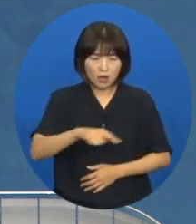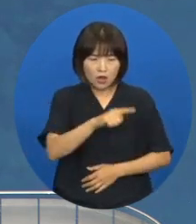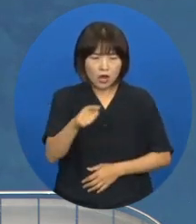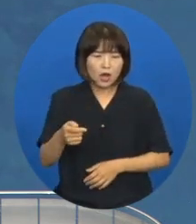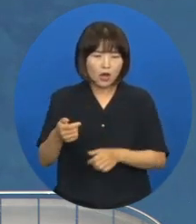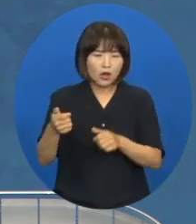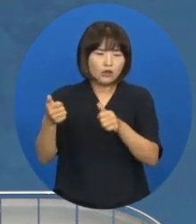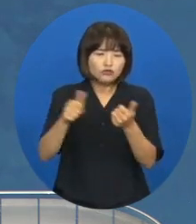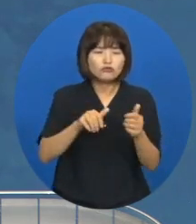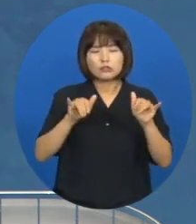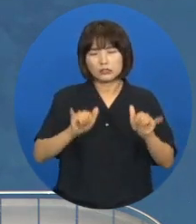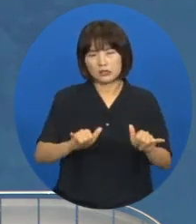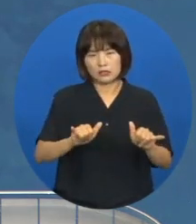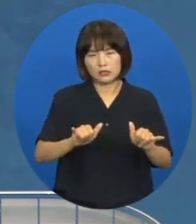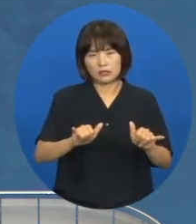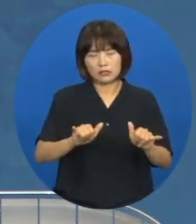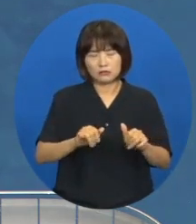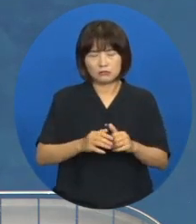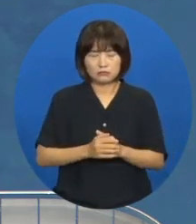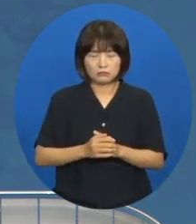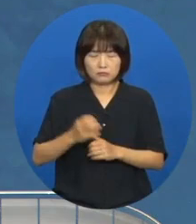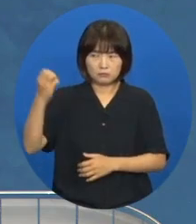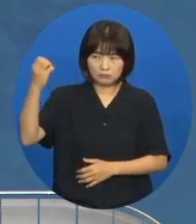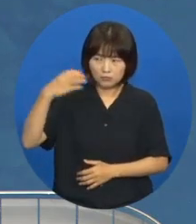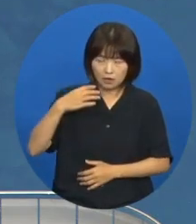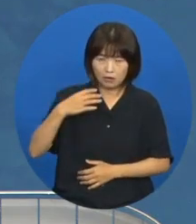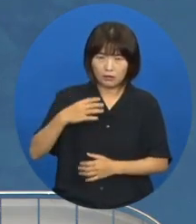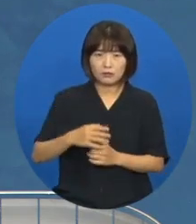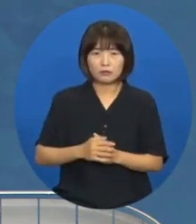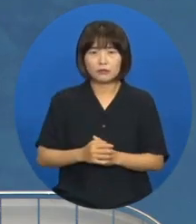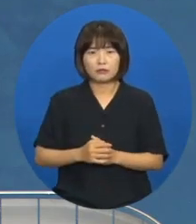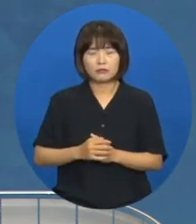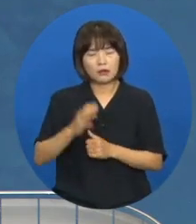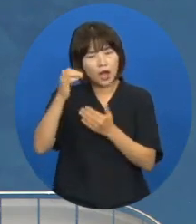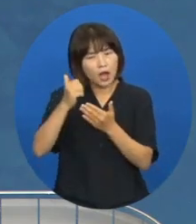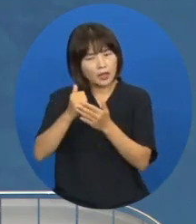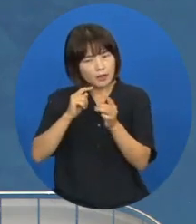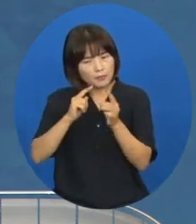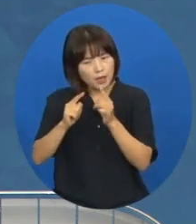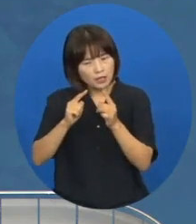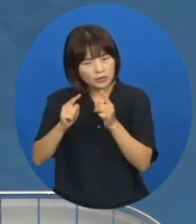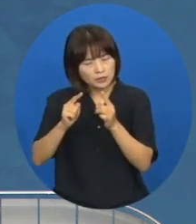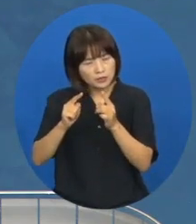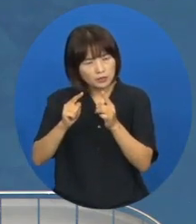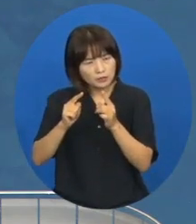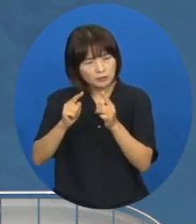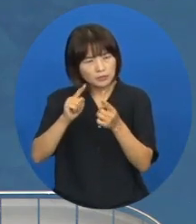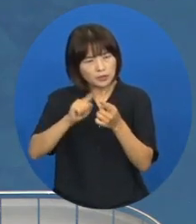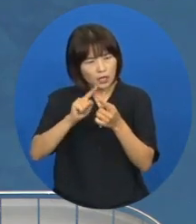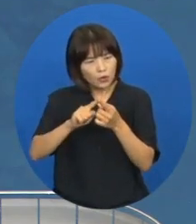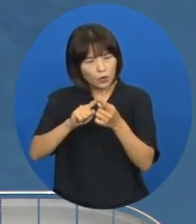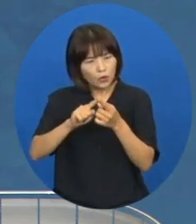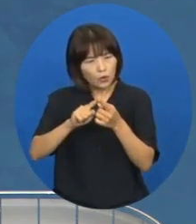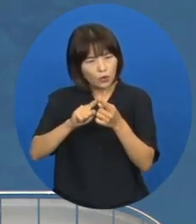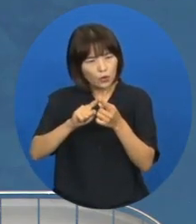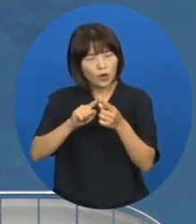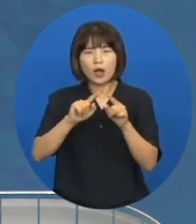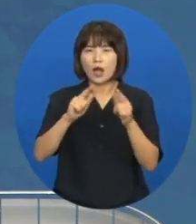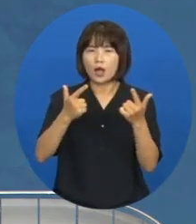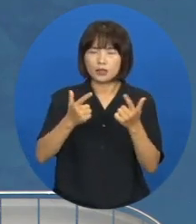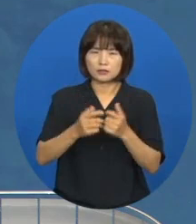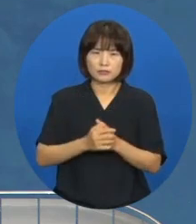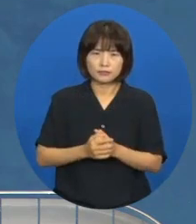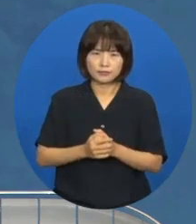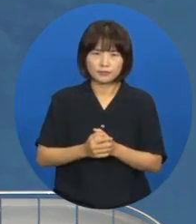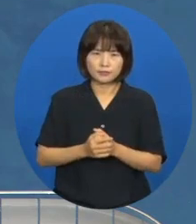죽을까 하노라. 그렇게 말씀하셨다는 거예요. 하나님의 말씀을 인용하는 것 같은데도 정확한 인용이